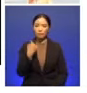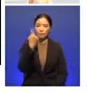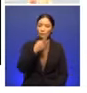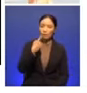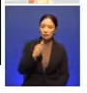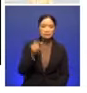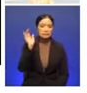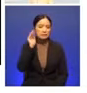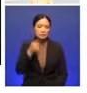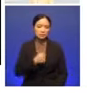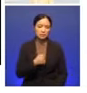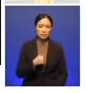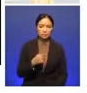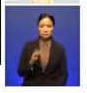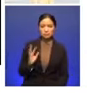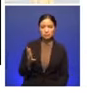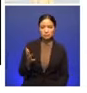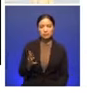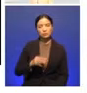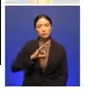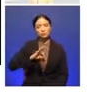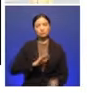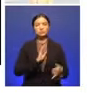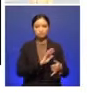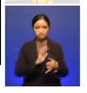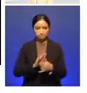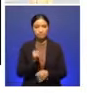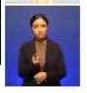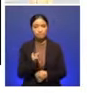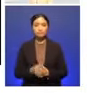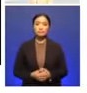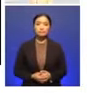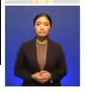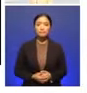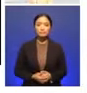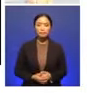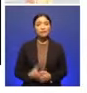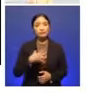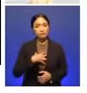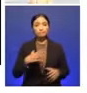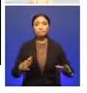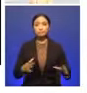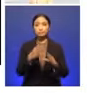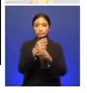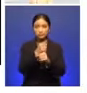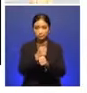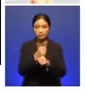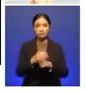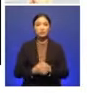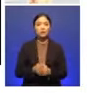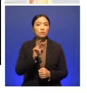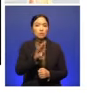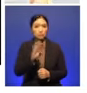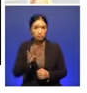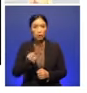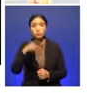ที่ไว้วางใจเราอะไรอย่างเงี้ยนะคะเพราะฉะนั้นเนี่ยก็อยากจะสรุปว่าระบบ